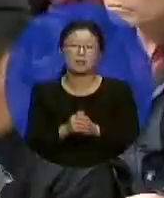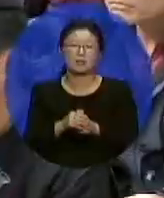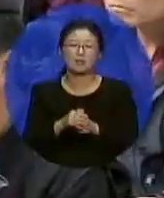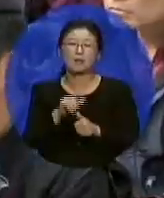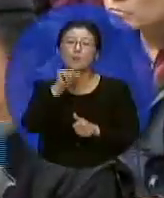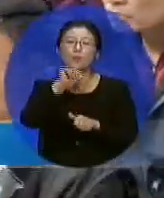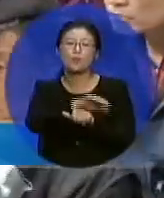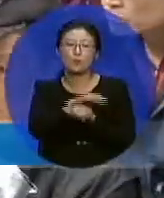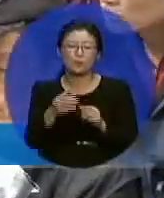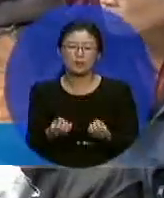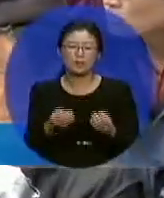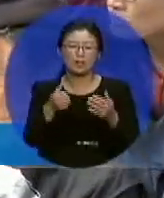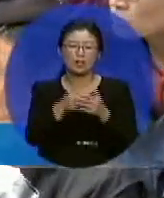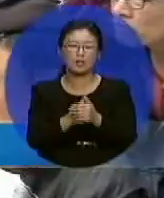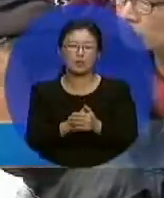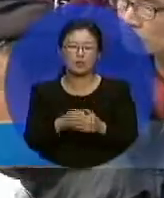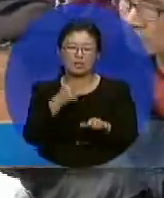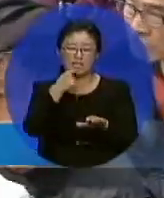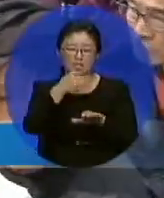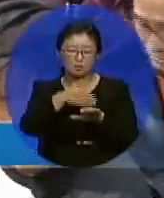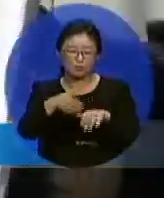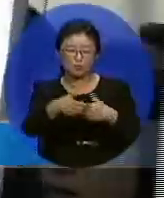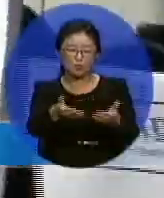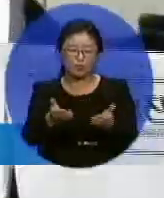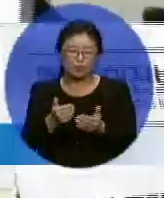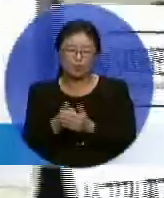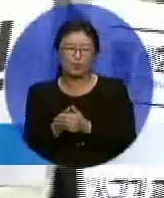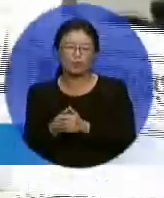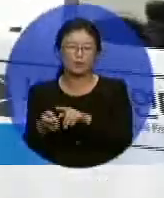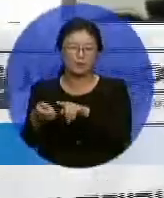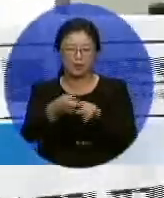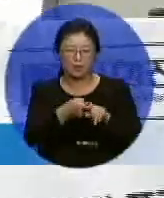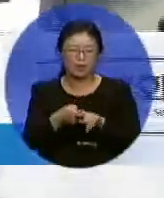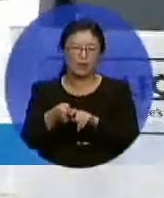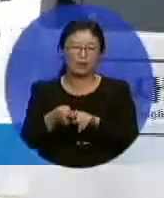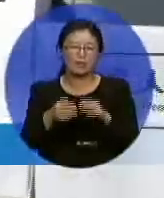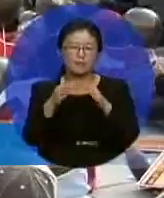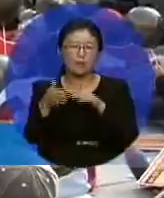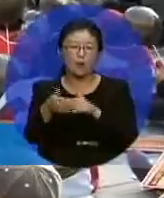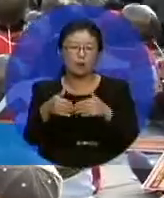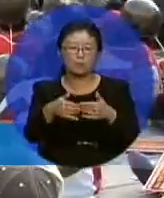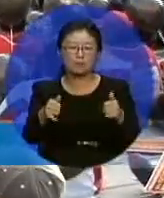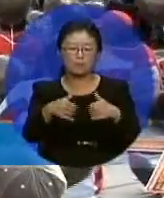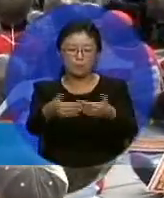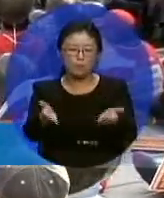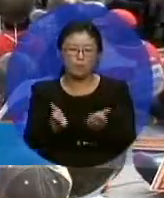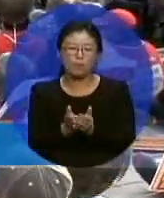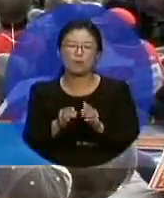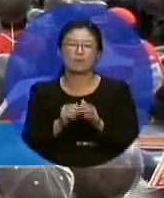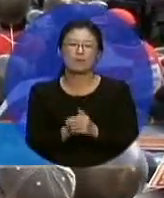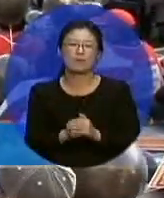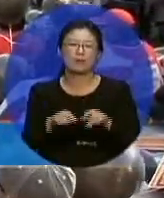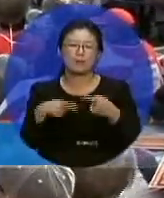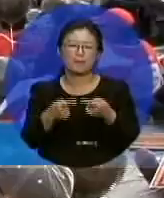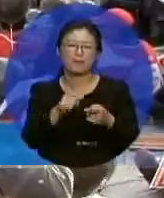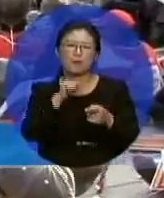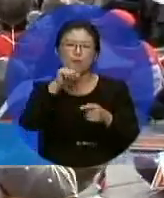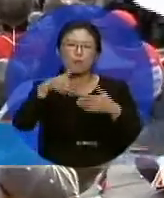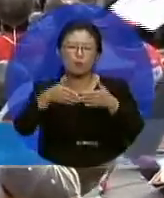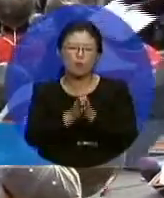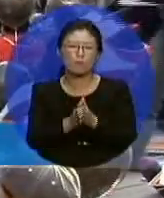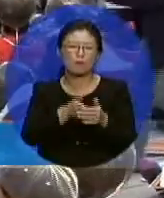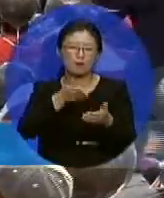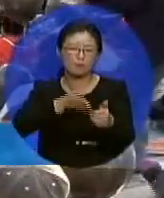장례식에서는 민주노총과 전국빈민연합, 홈리스행동단체 등이 참석해 빈곤 철폐를 요구하고